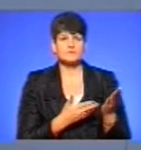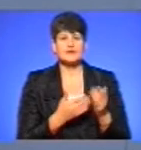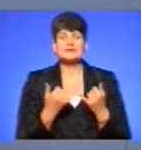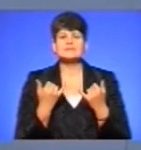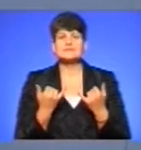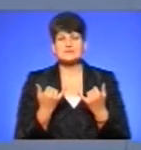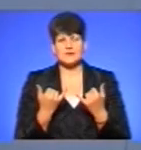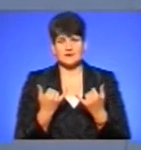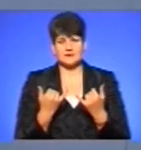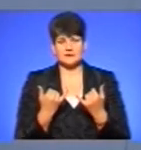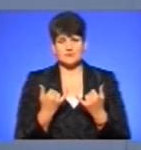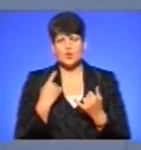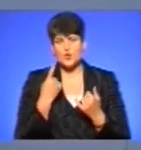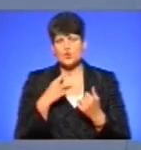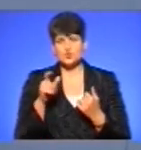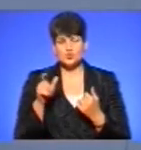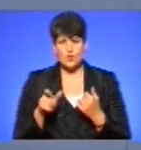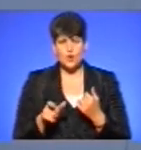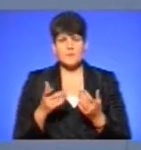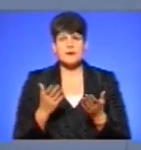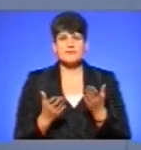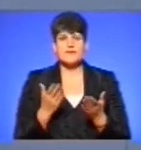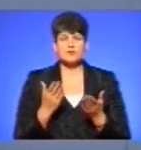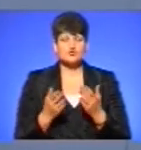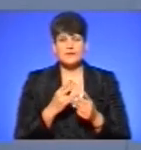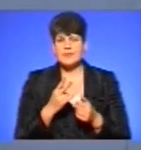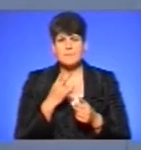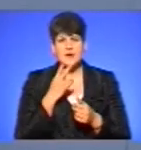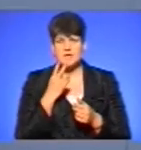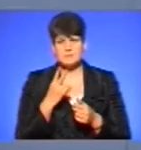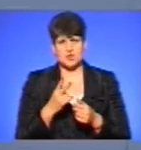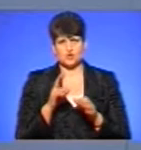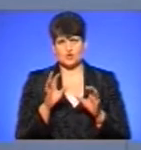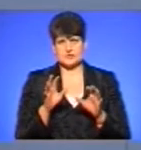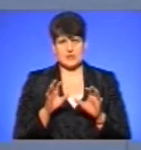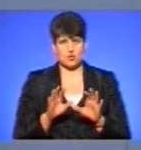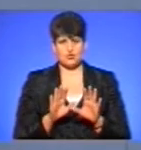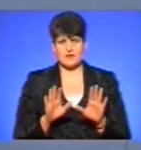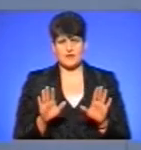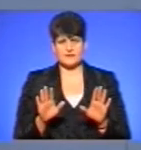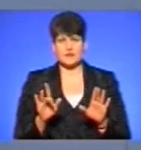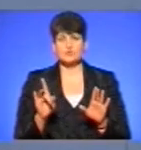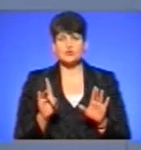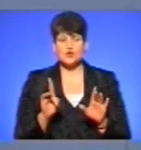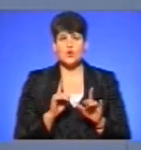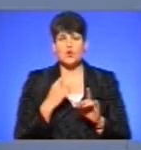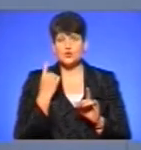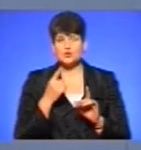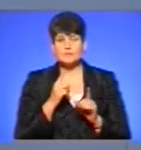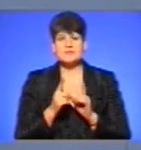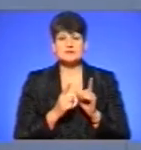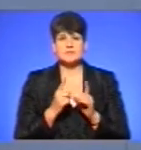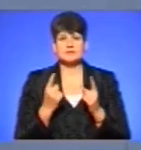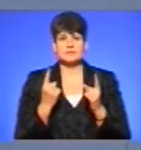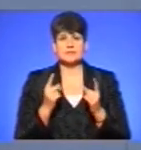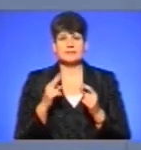Зараз особа, якщо не передбачено законодавством, що особа при зміні суттєвих